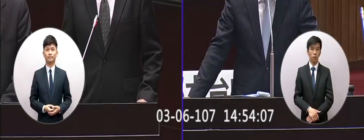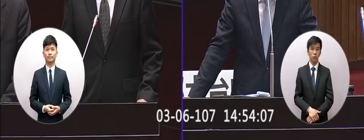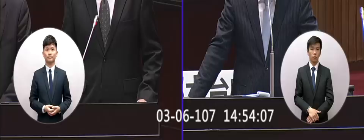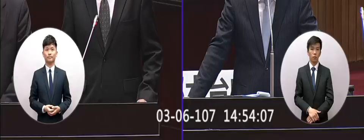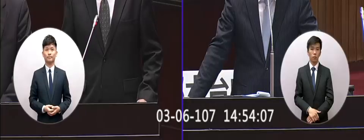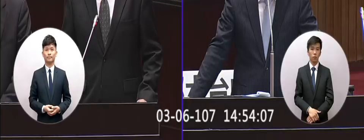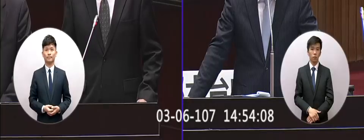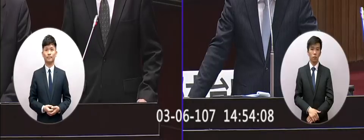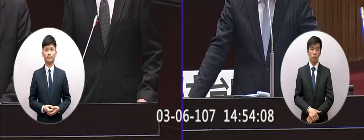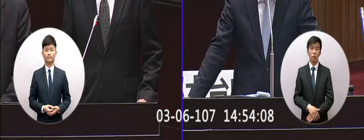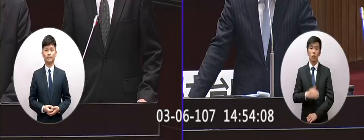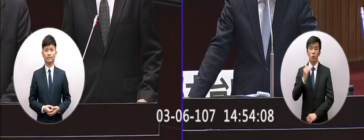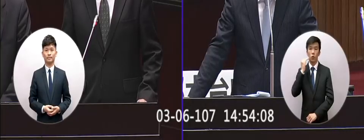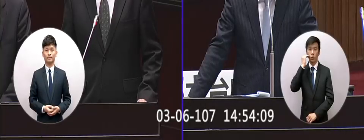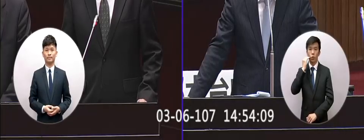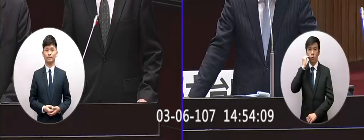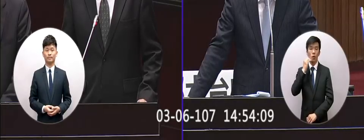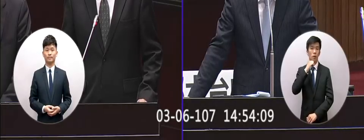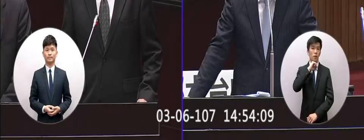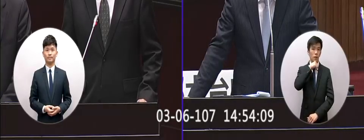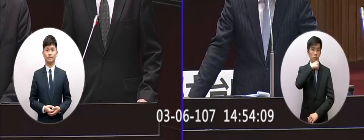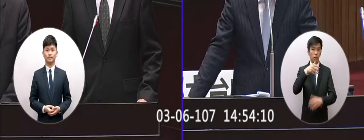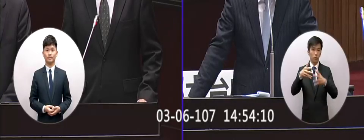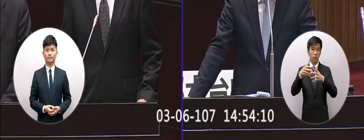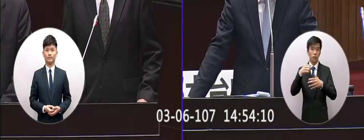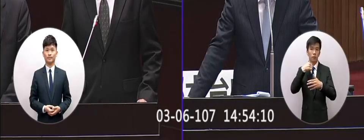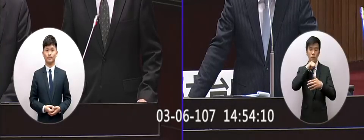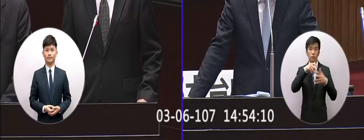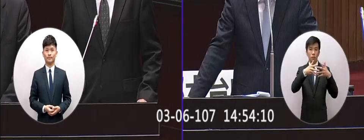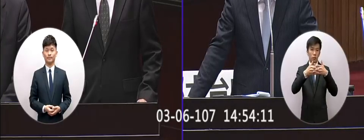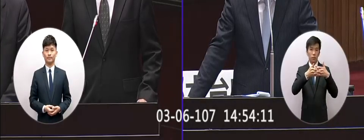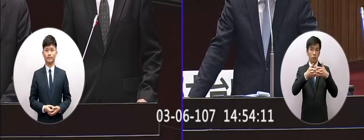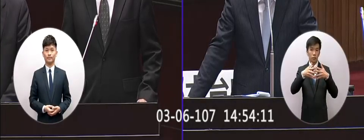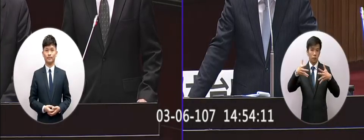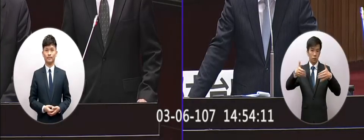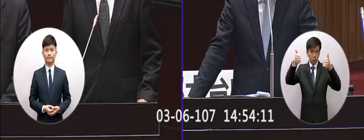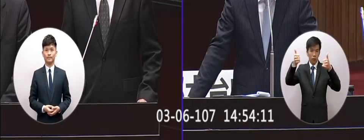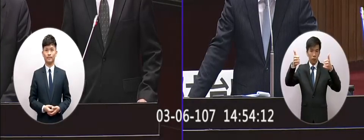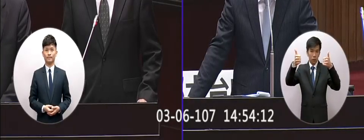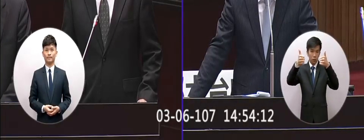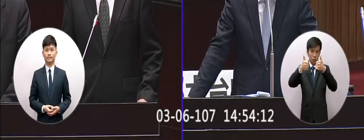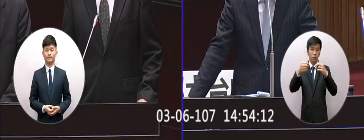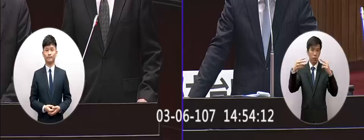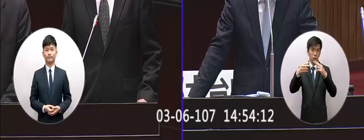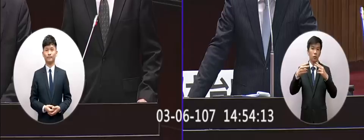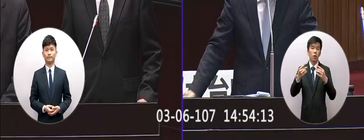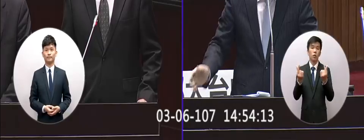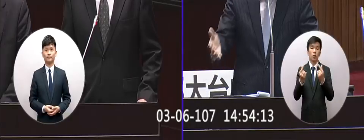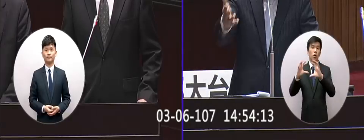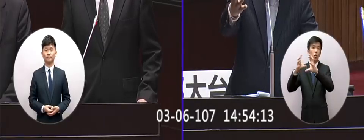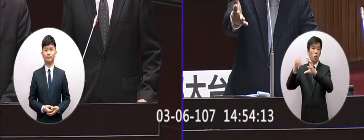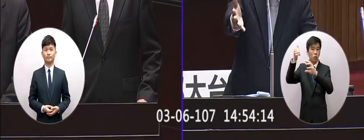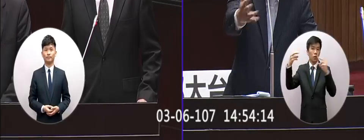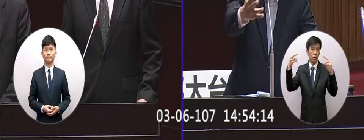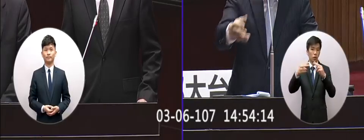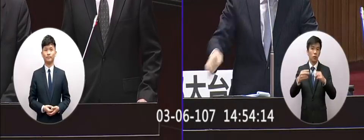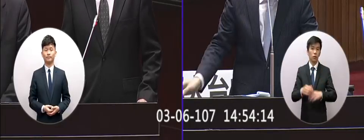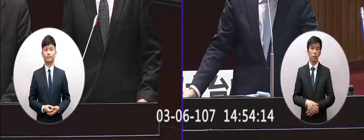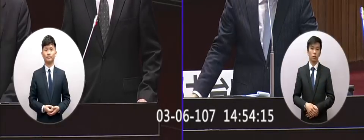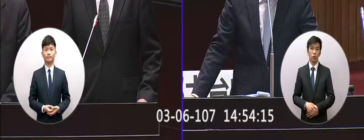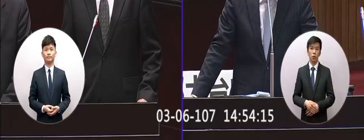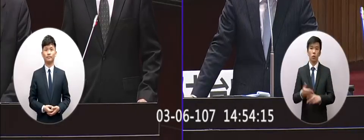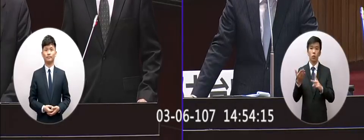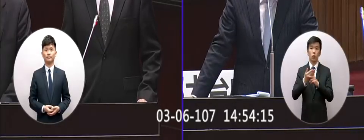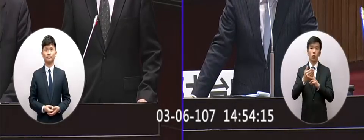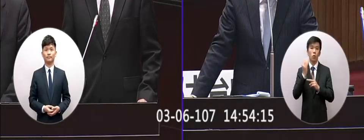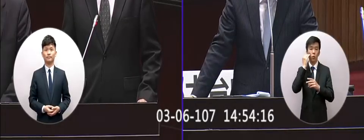说台美双方的高层啊，我想最敏感的当然是总统的会面啦。当然包括您部长，你到华